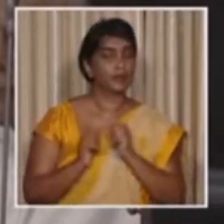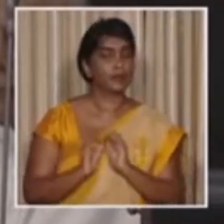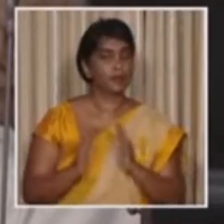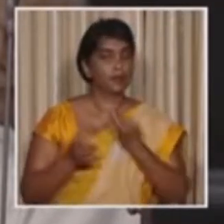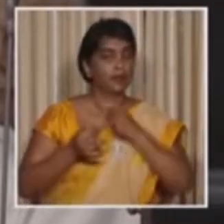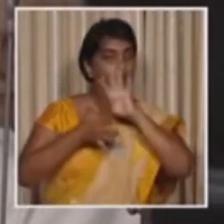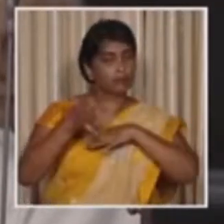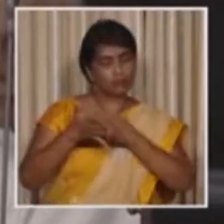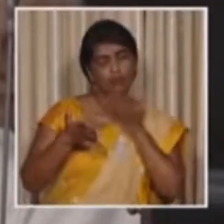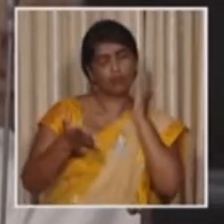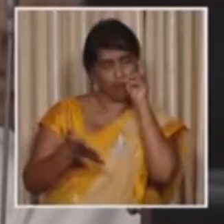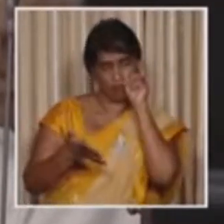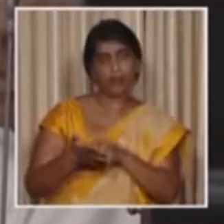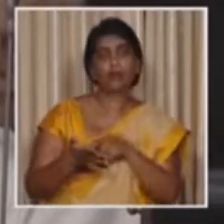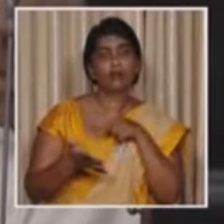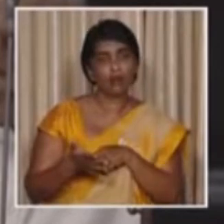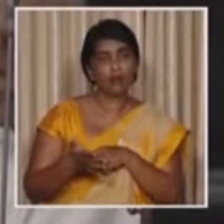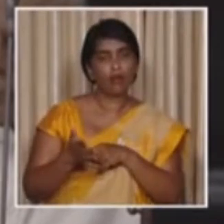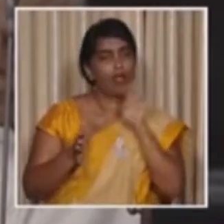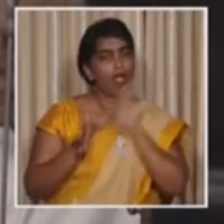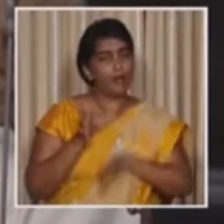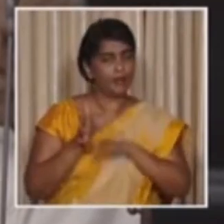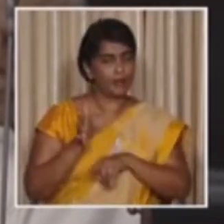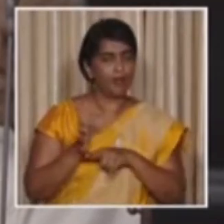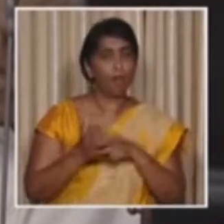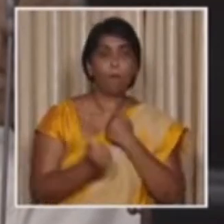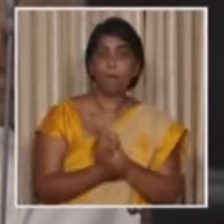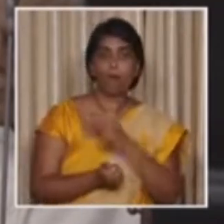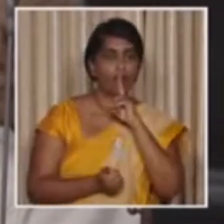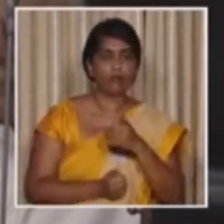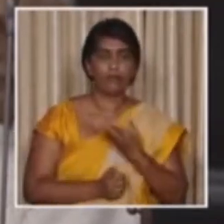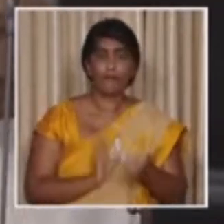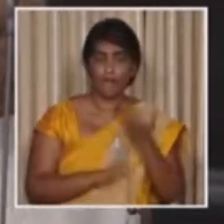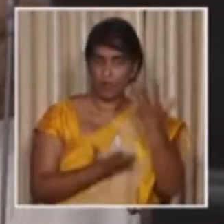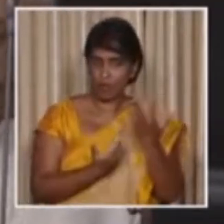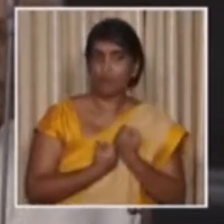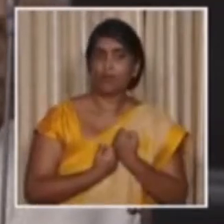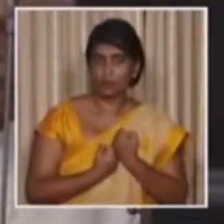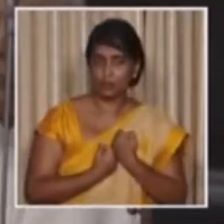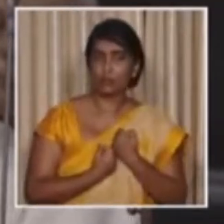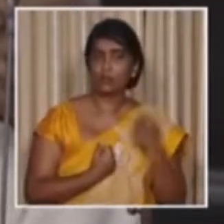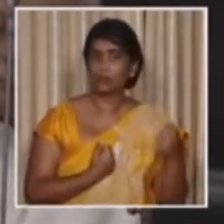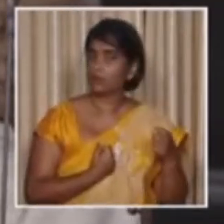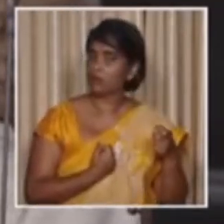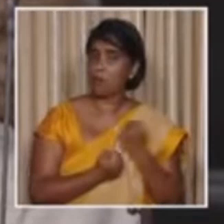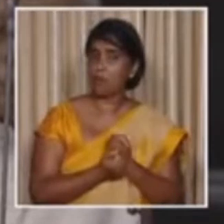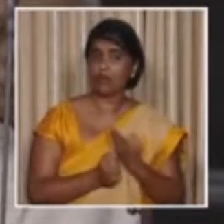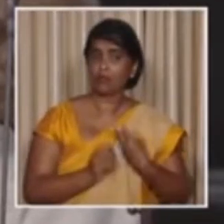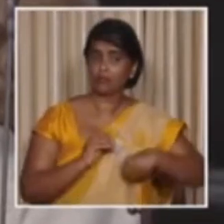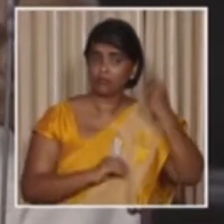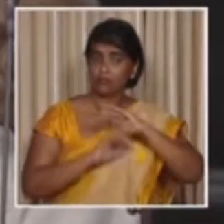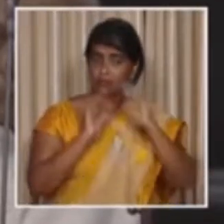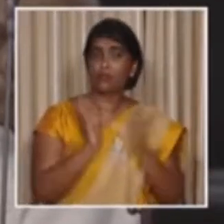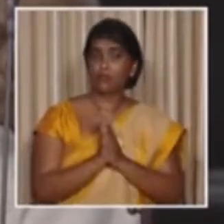මේ එස්ටිමේන්තුව දිහා බලන්න. මෙයා අඩු කළා තියෙනවා. පොලිසිය කියනවා අපිට වැඩියෙන් ඕනේ කියලා. එයා කියන්නේ මේ වැඩි උන මිල